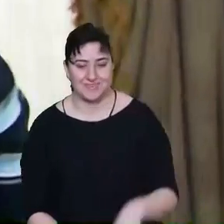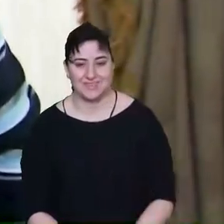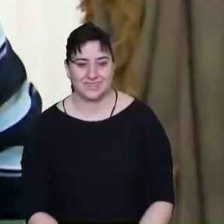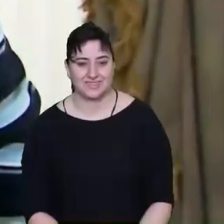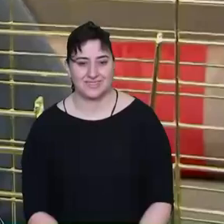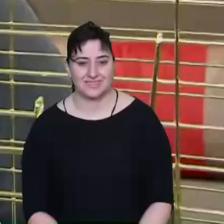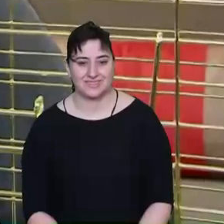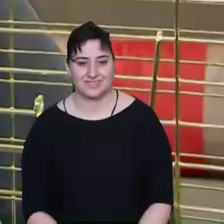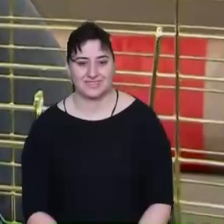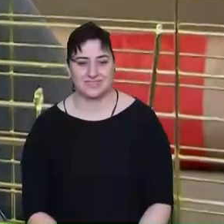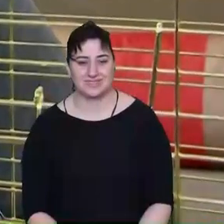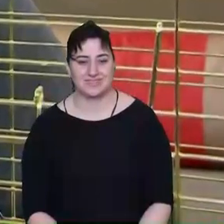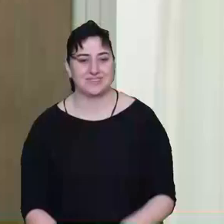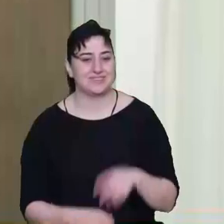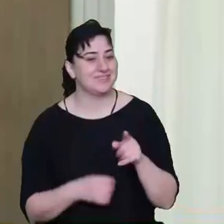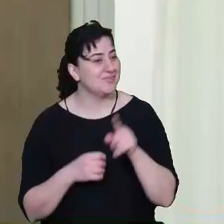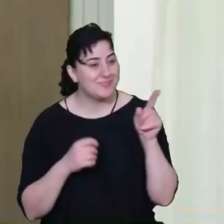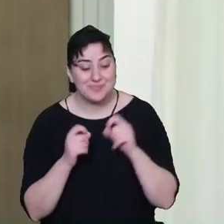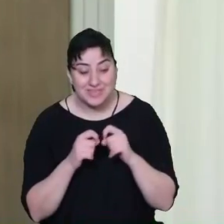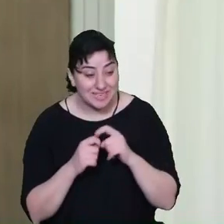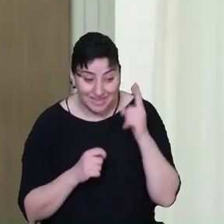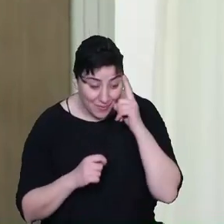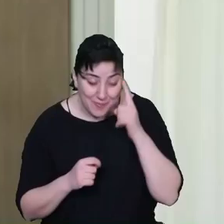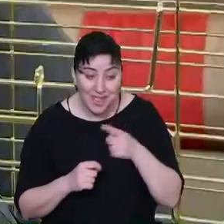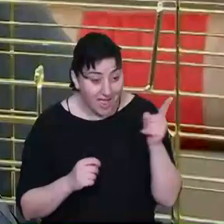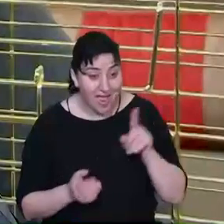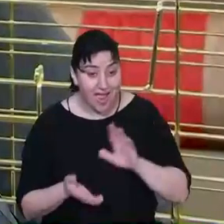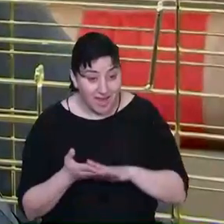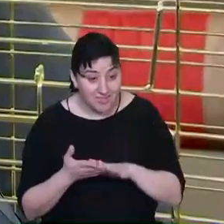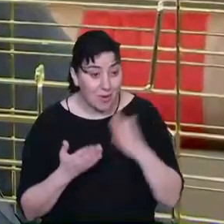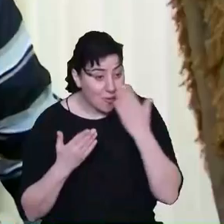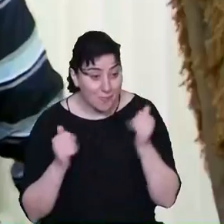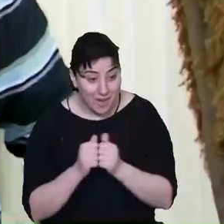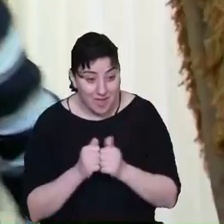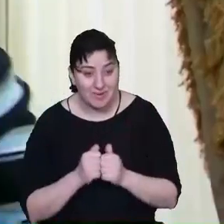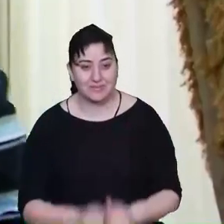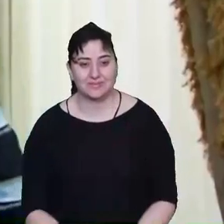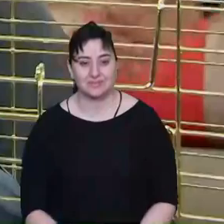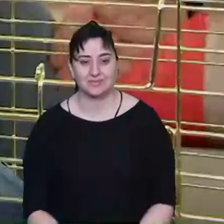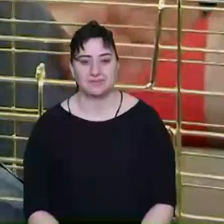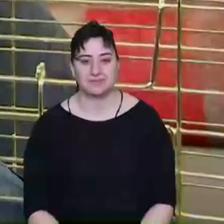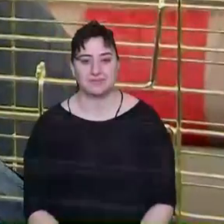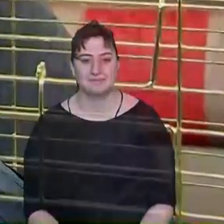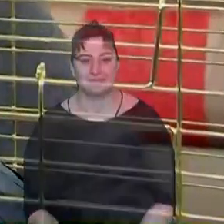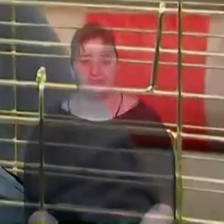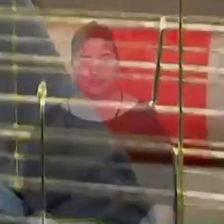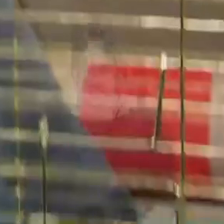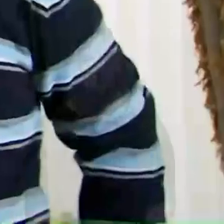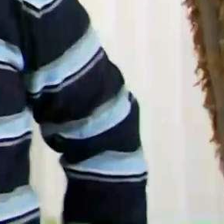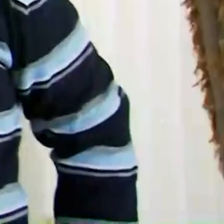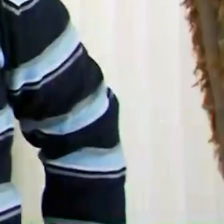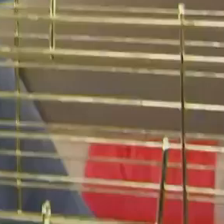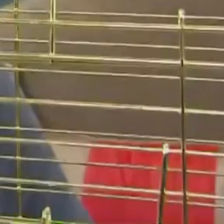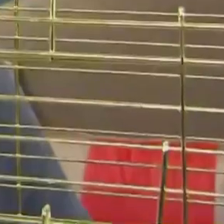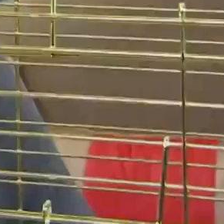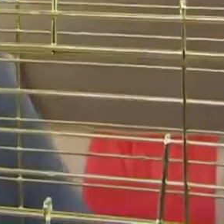Aa, sen Başak'ı nereden tanıyorsun? Arkadaşın mı? Aynı okula mı gidiyorsun? Şükrü Veysel'i dürtüp omzunun üzerinden arkasına bakan